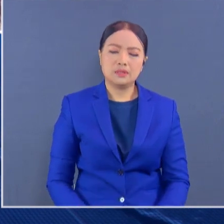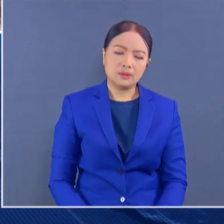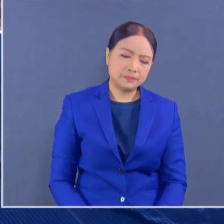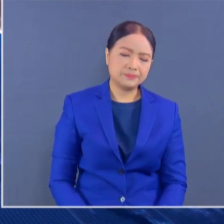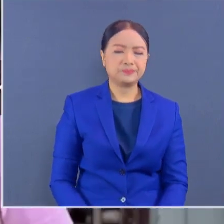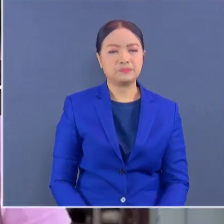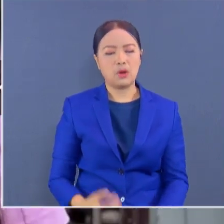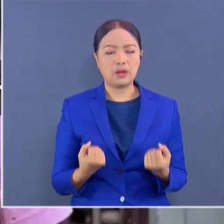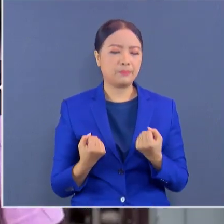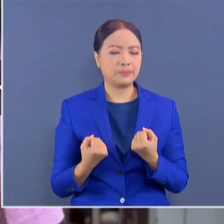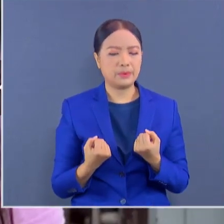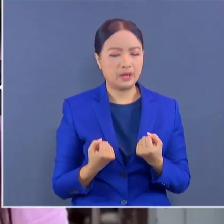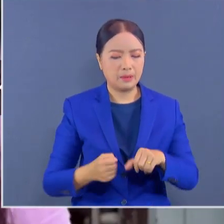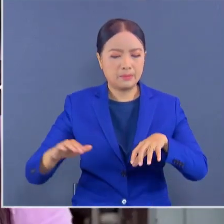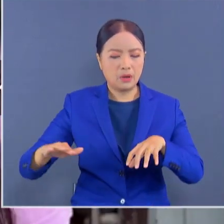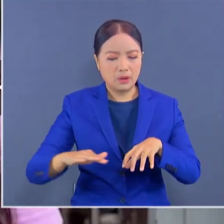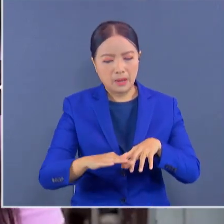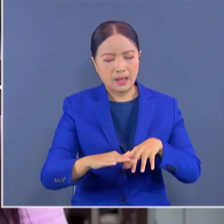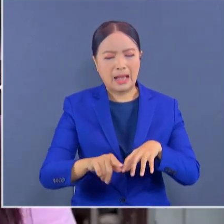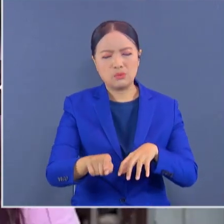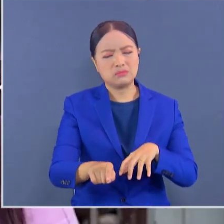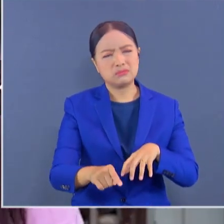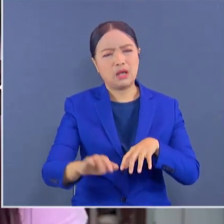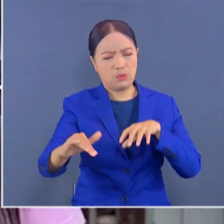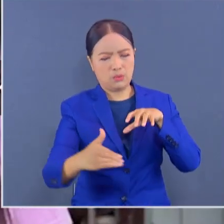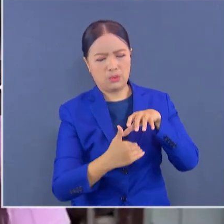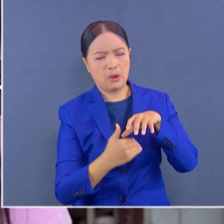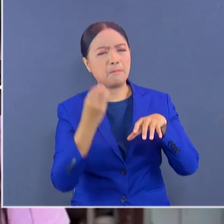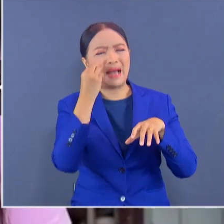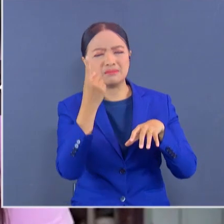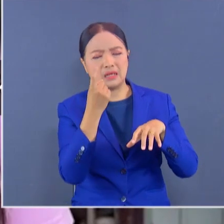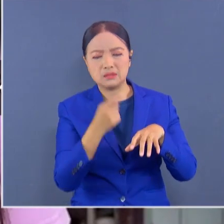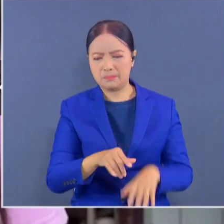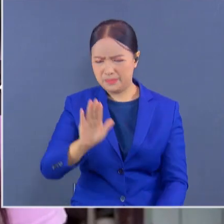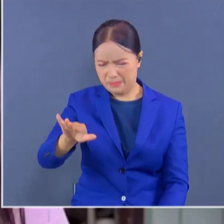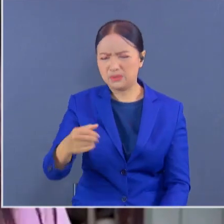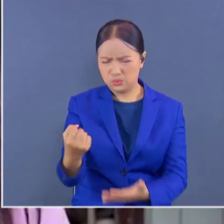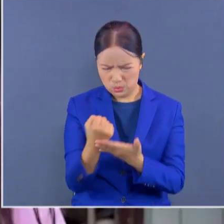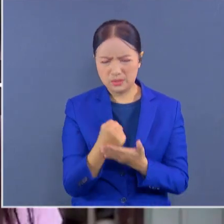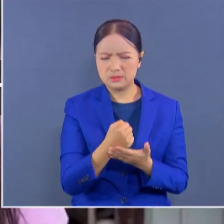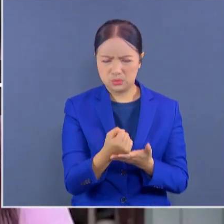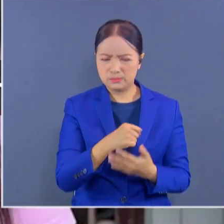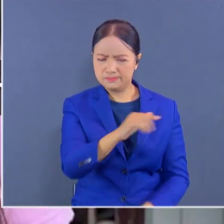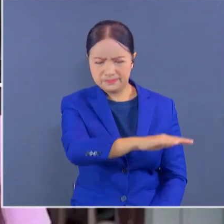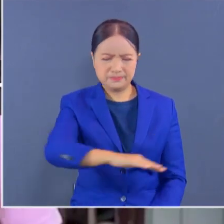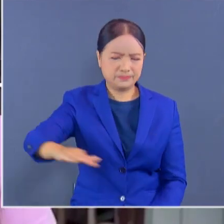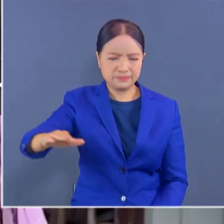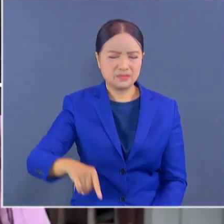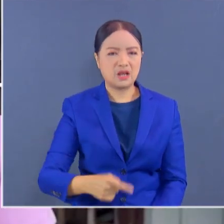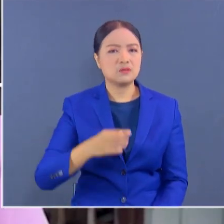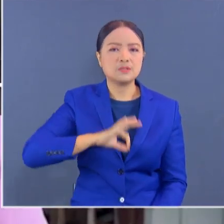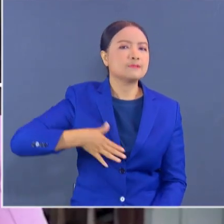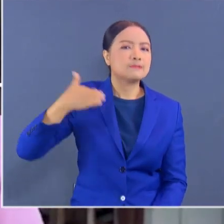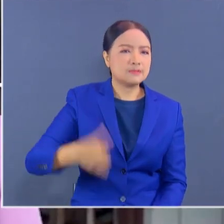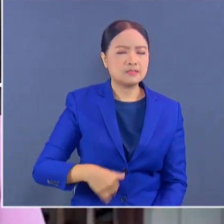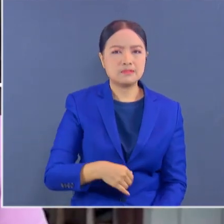ะ พอไปเรียกมากๆเขาไม่พอใจเขาก็เสียงดังโวยวายเอ